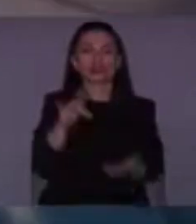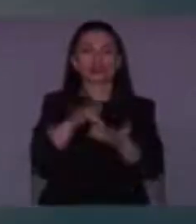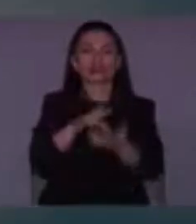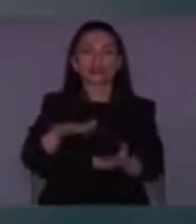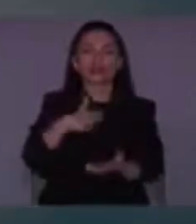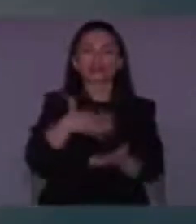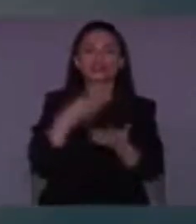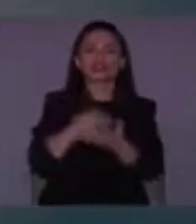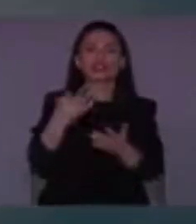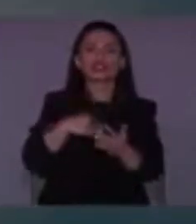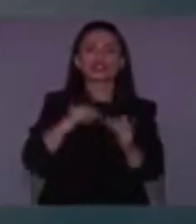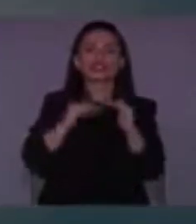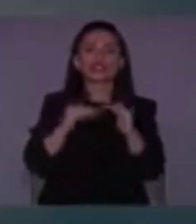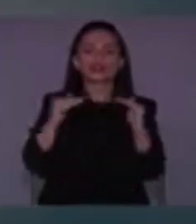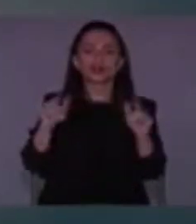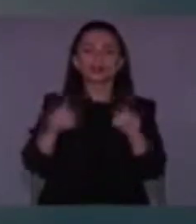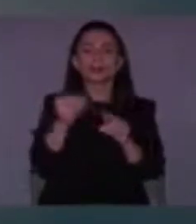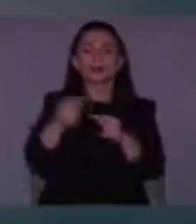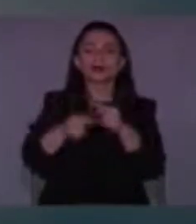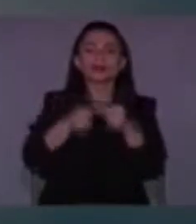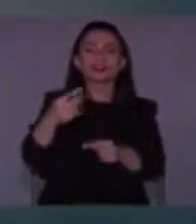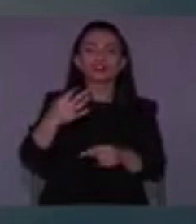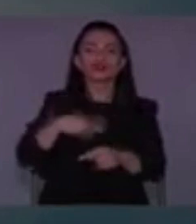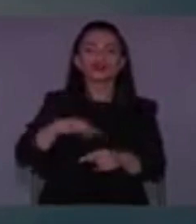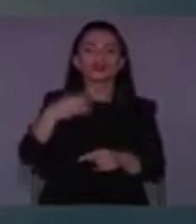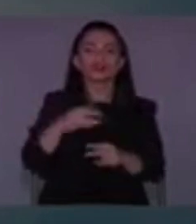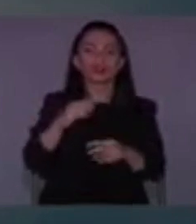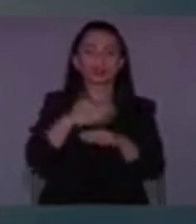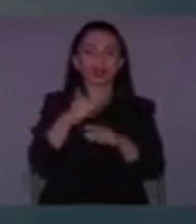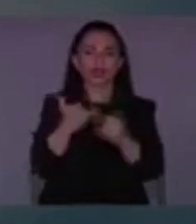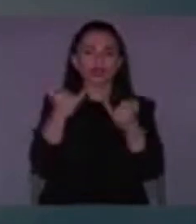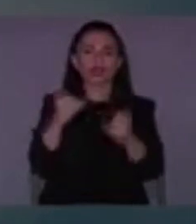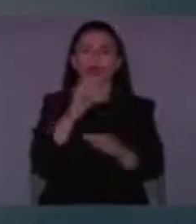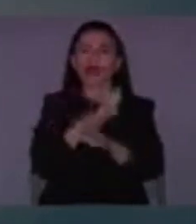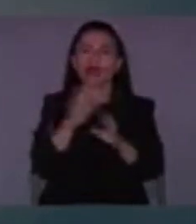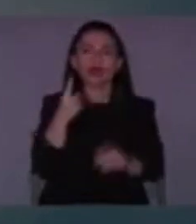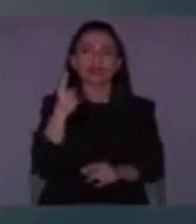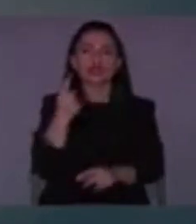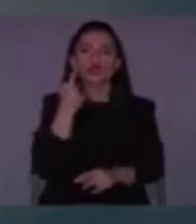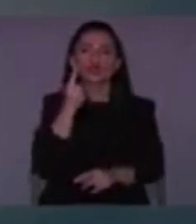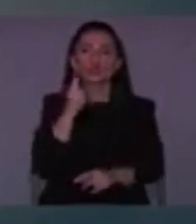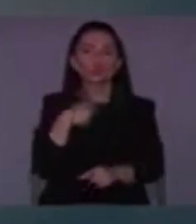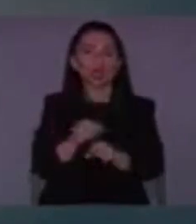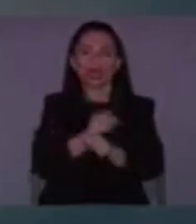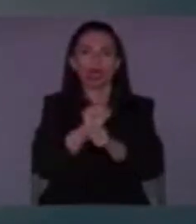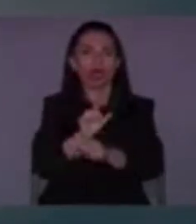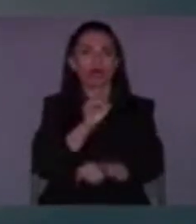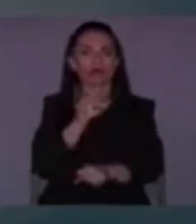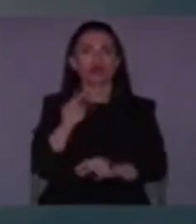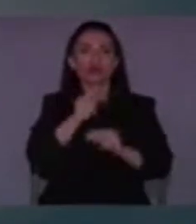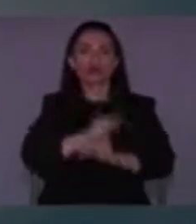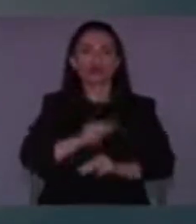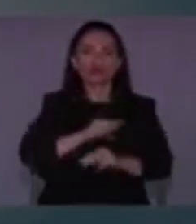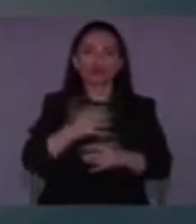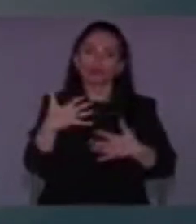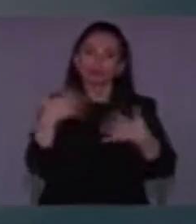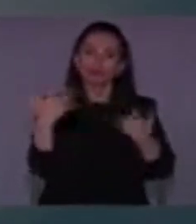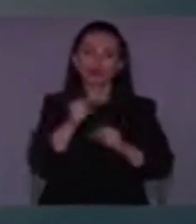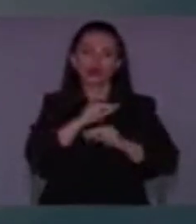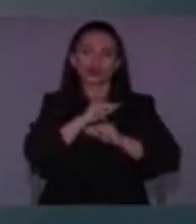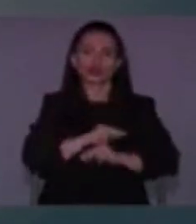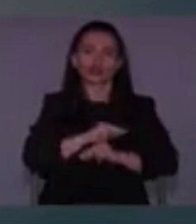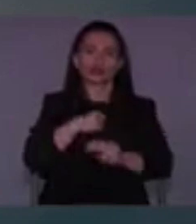ქვეყნის, ჩვენი შვილების და მათი შვილების საკეთილდღეოდ. არც ერთი წუთით არ შევჩერდები. მუშაობით და თავდაუზოგავი